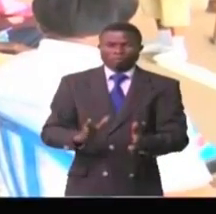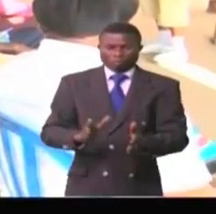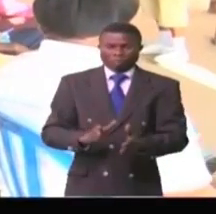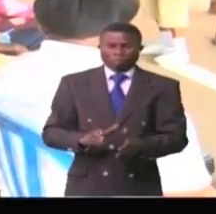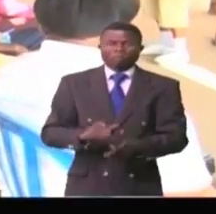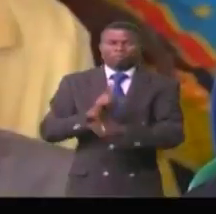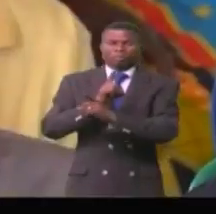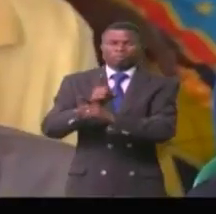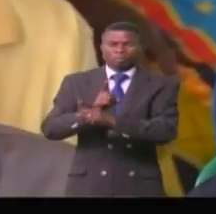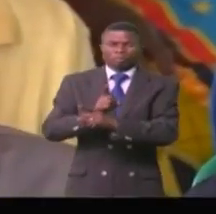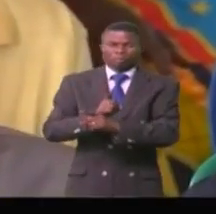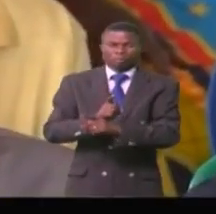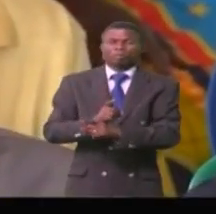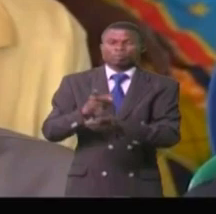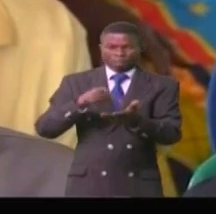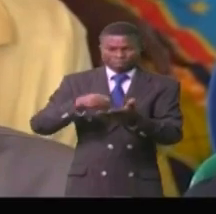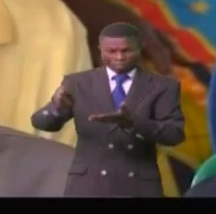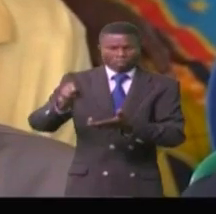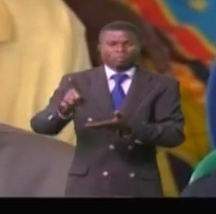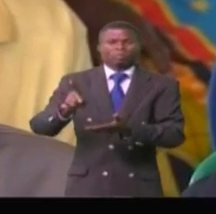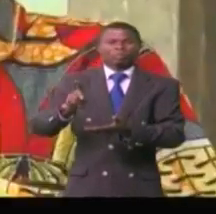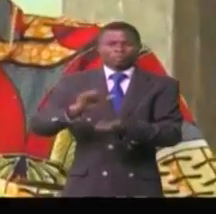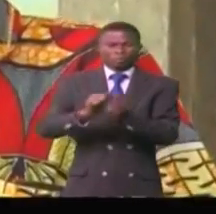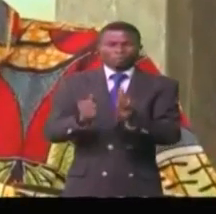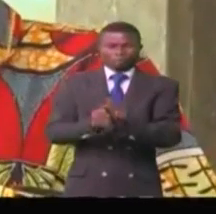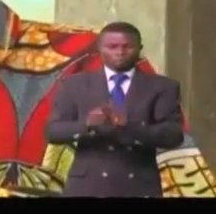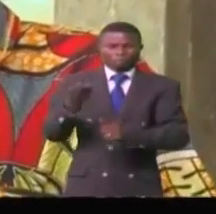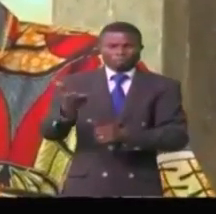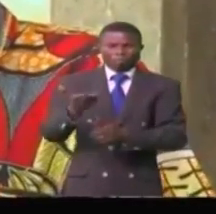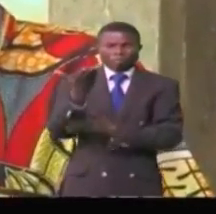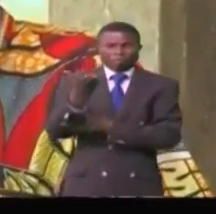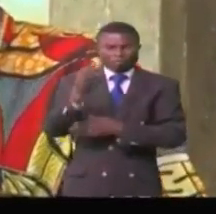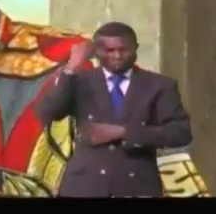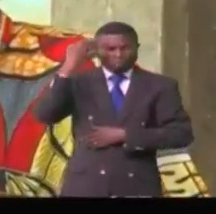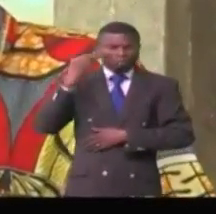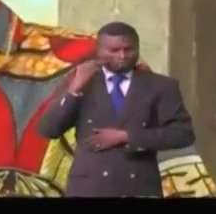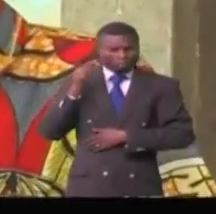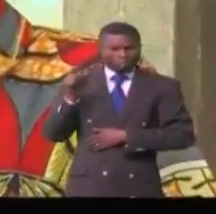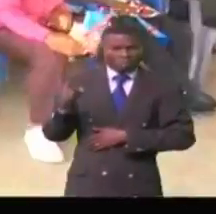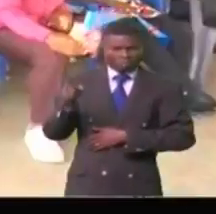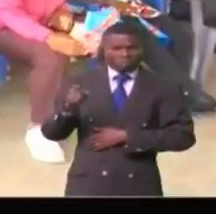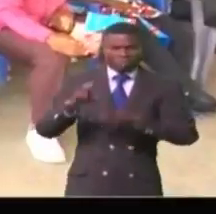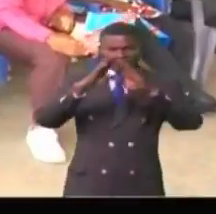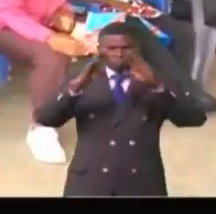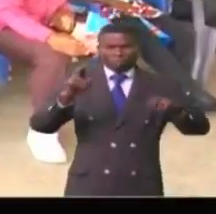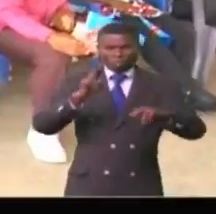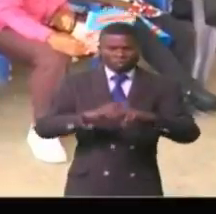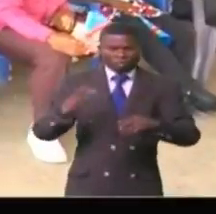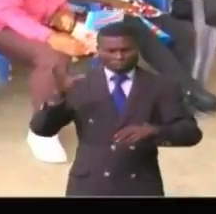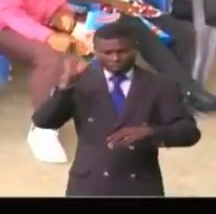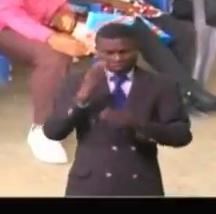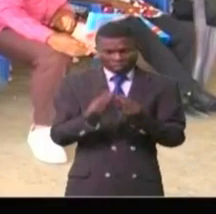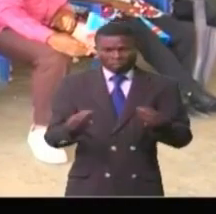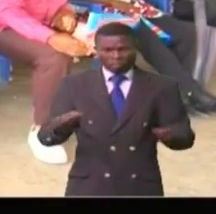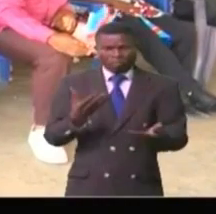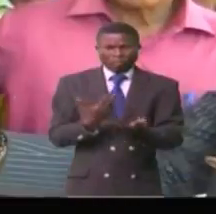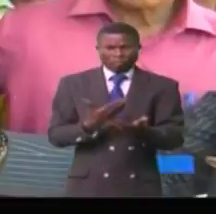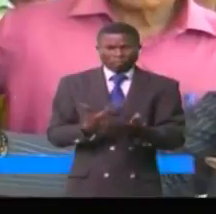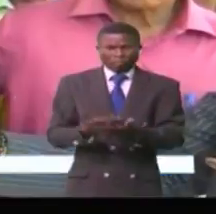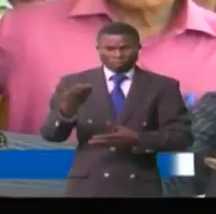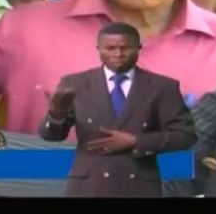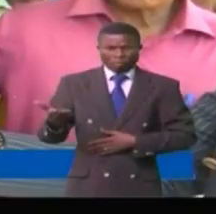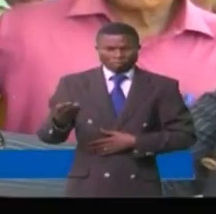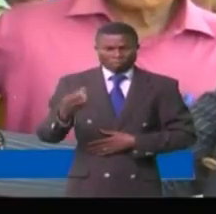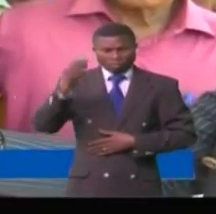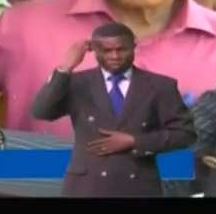dépendants dans la régularisation de leur situation, invite le ministère de l'Urbanisme et Habitat à trouver des solutions idoines.